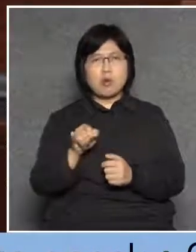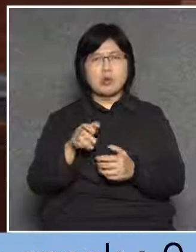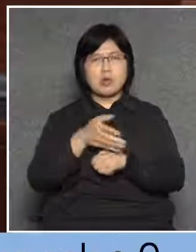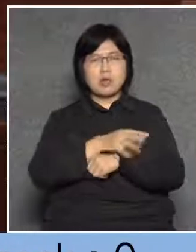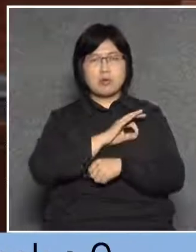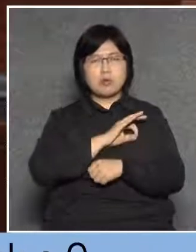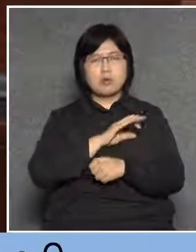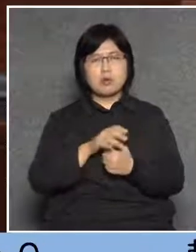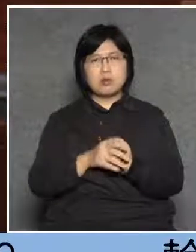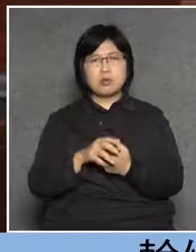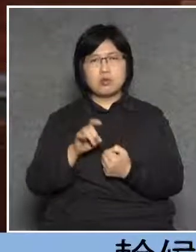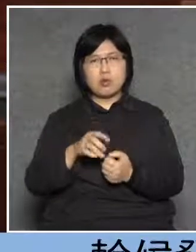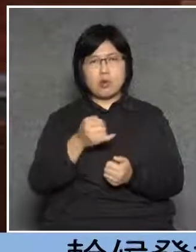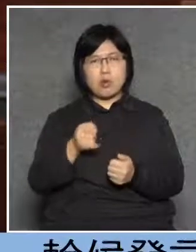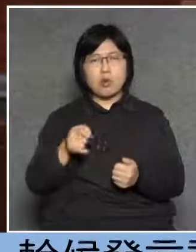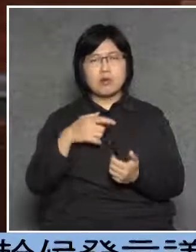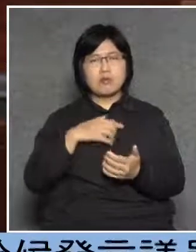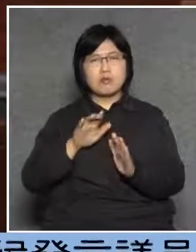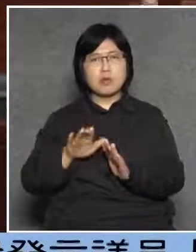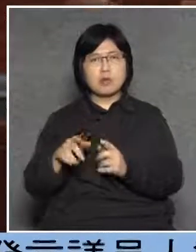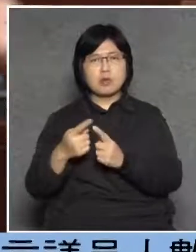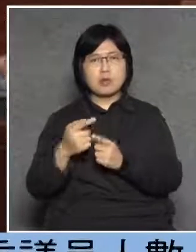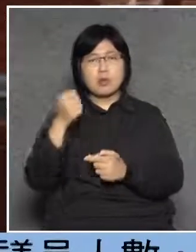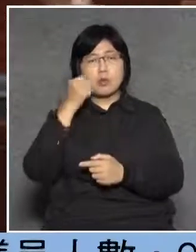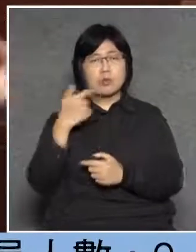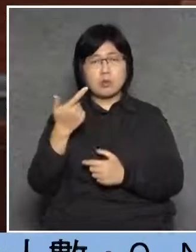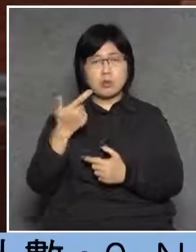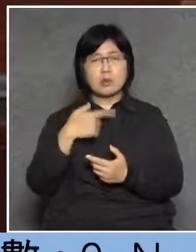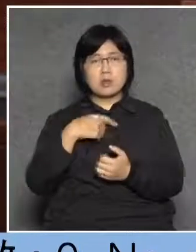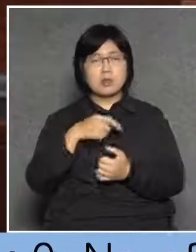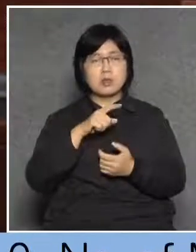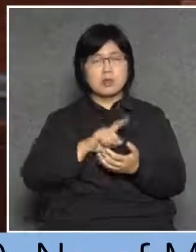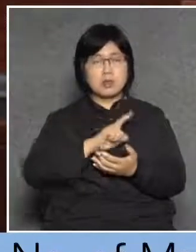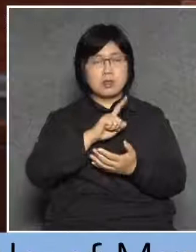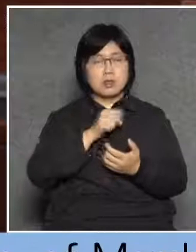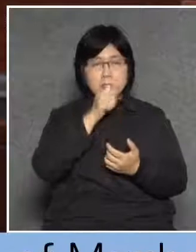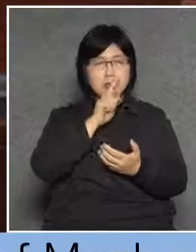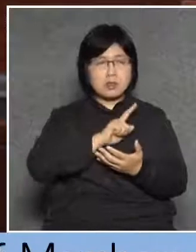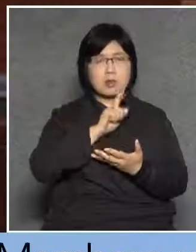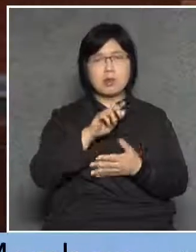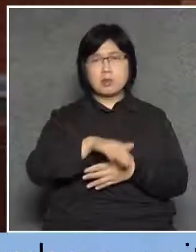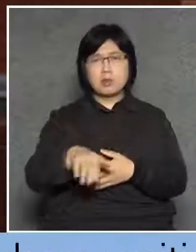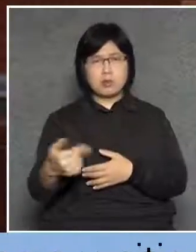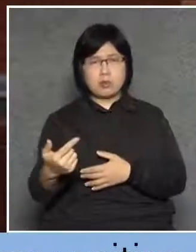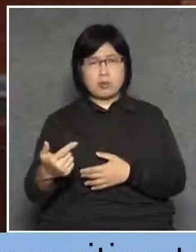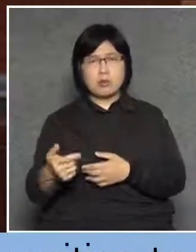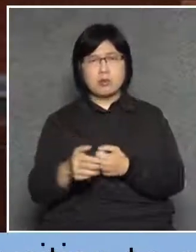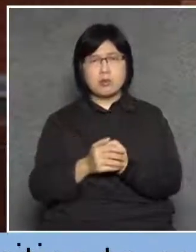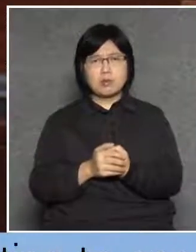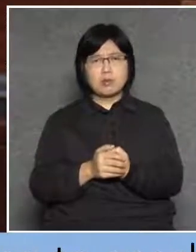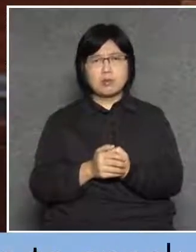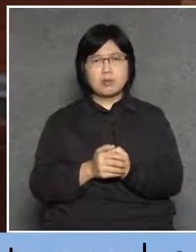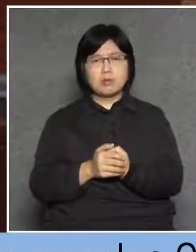害我們服務的對象，很多老人家、很多單親、很多這個的兒童啊，即